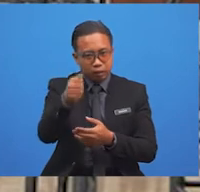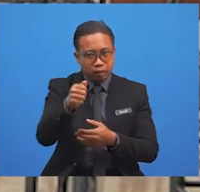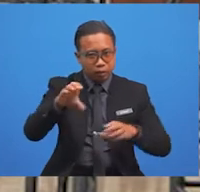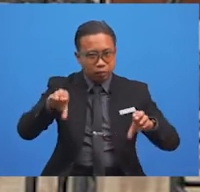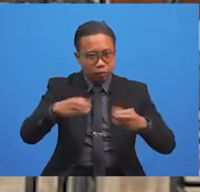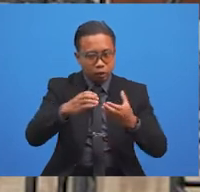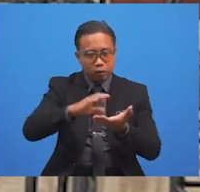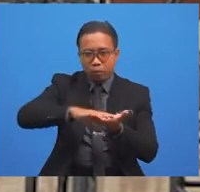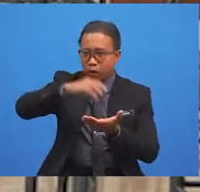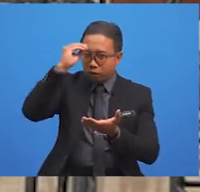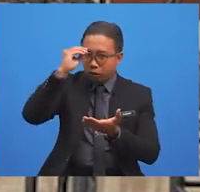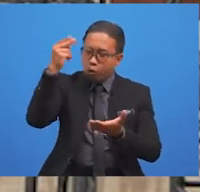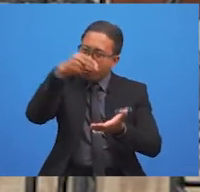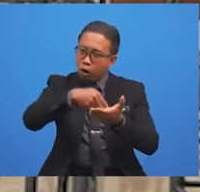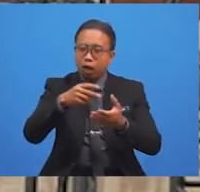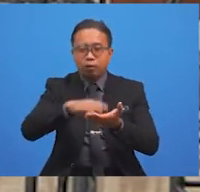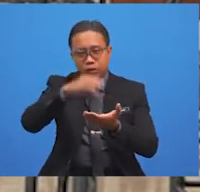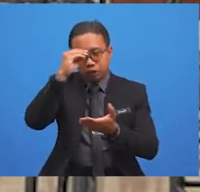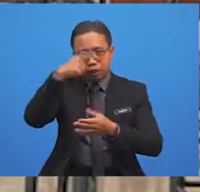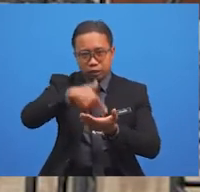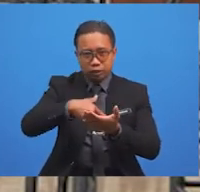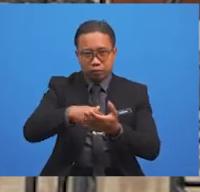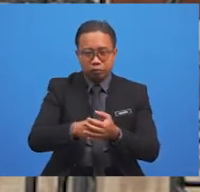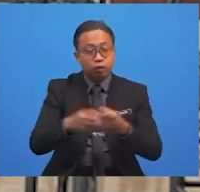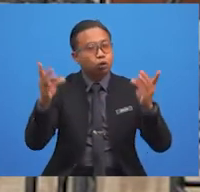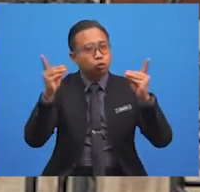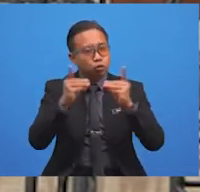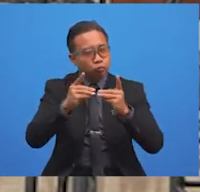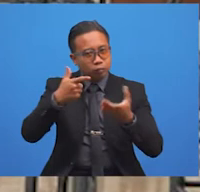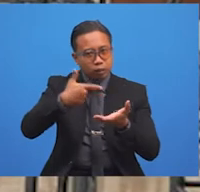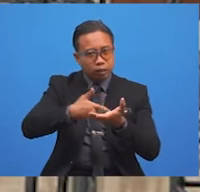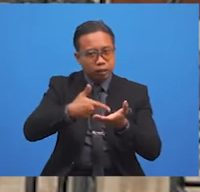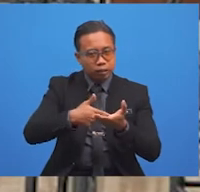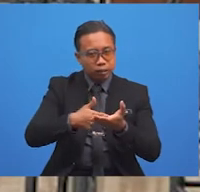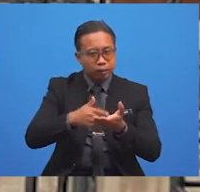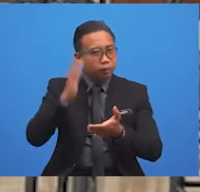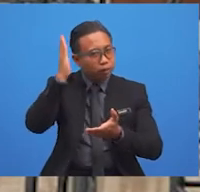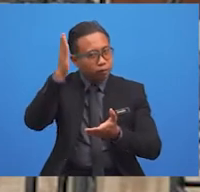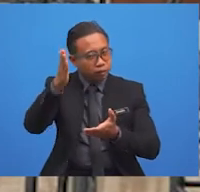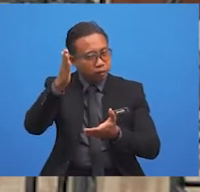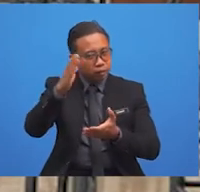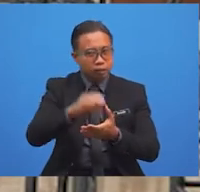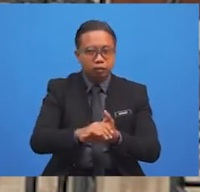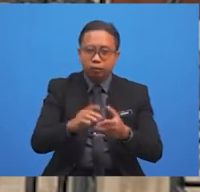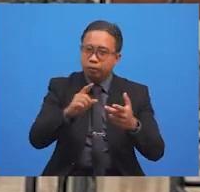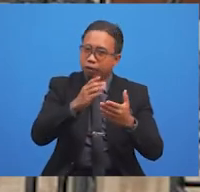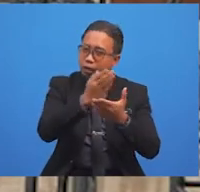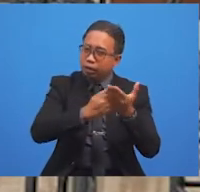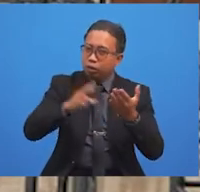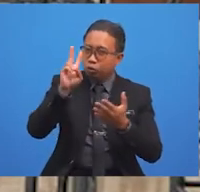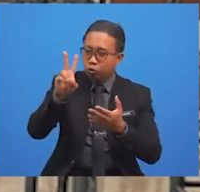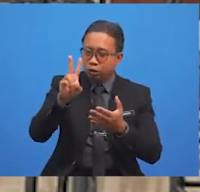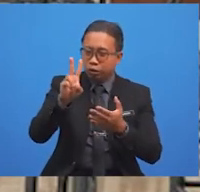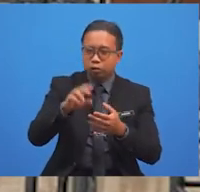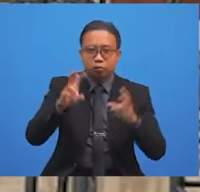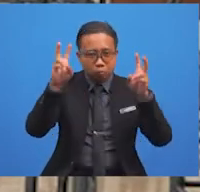membuat ulang kaji. InsyaAllah kita akan berjumpa lagi pada bahagian yang kedua untuk